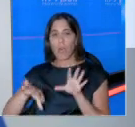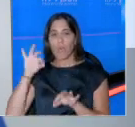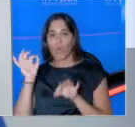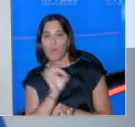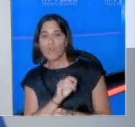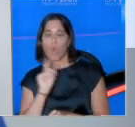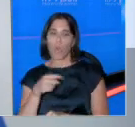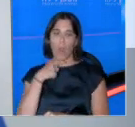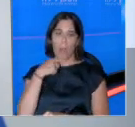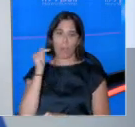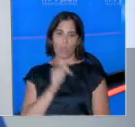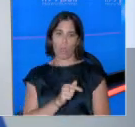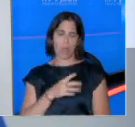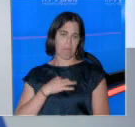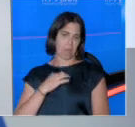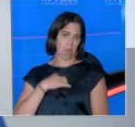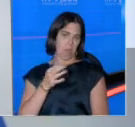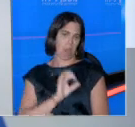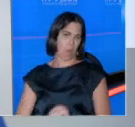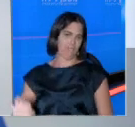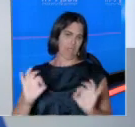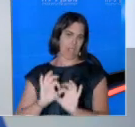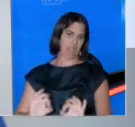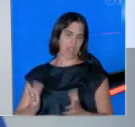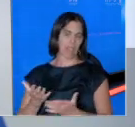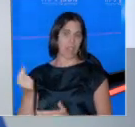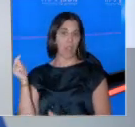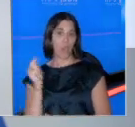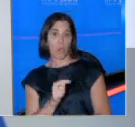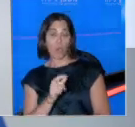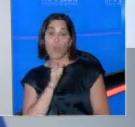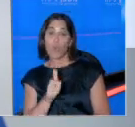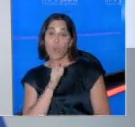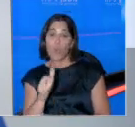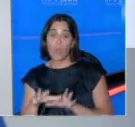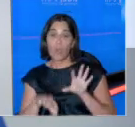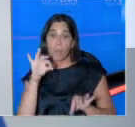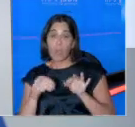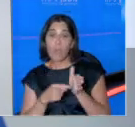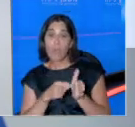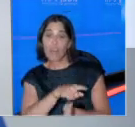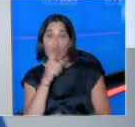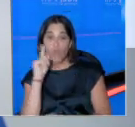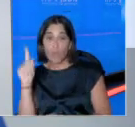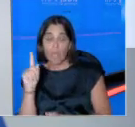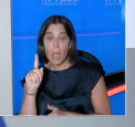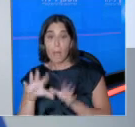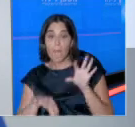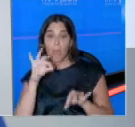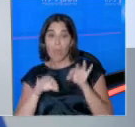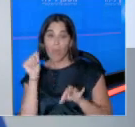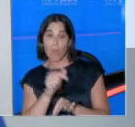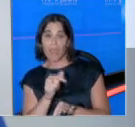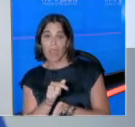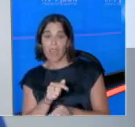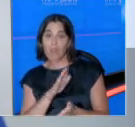כל האמירות האלה. לא אכפת לו מאף אחד מהם. הוא לא רוצה בחירות כי הוא יודע שבבחירות הללו